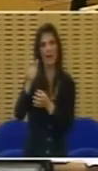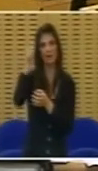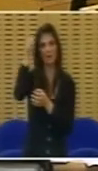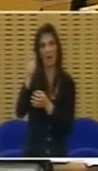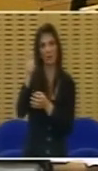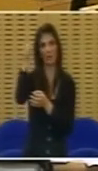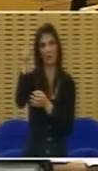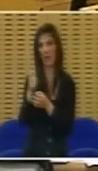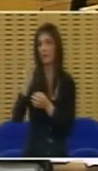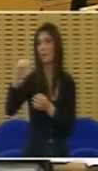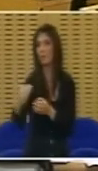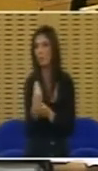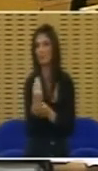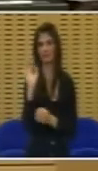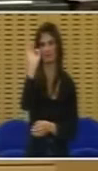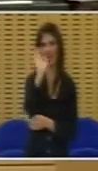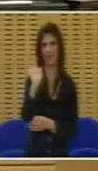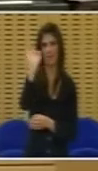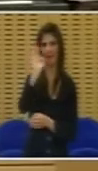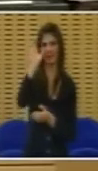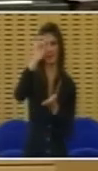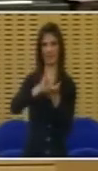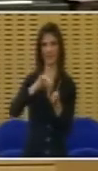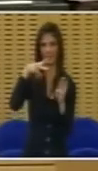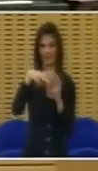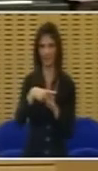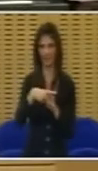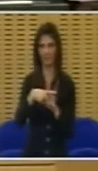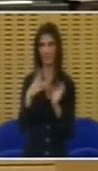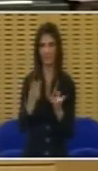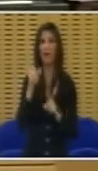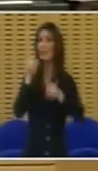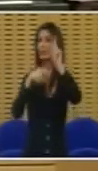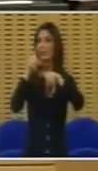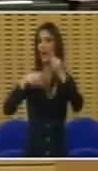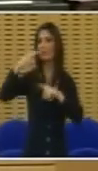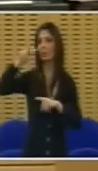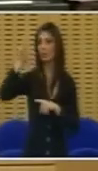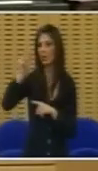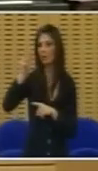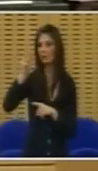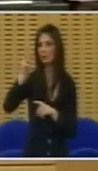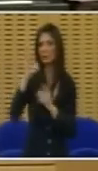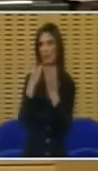της Ευρωπαϊκής Κεντρικής Τράπεζας. Κάποια από τα επιτόκια των δανείων ιδιαίτερα προκλητικά.